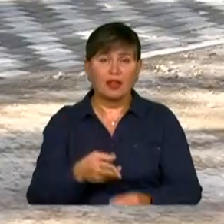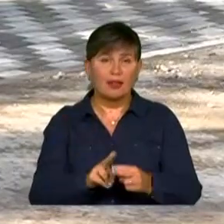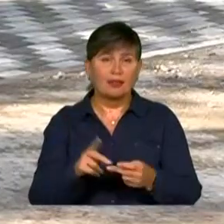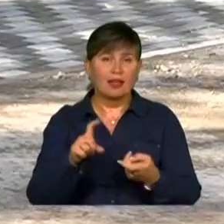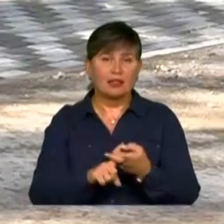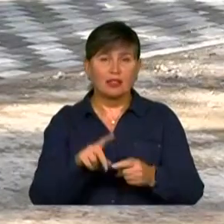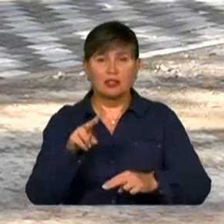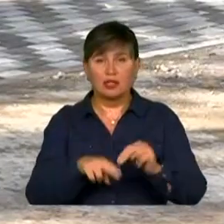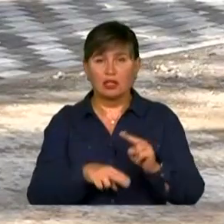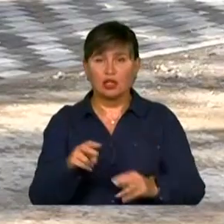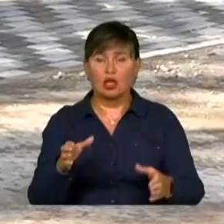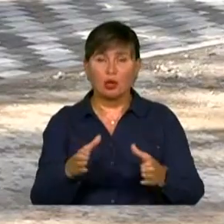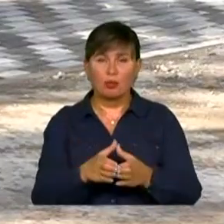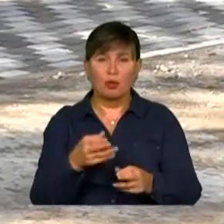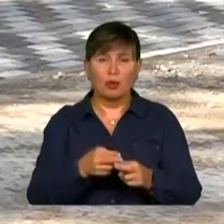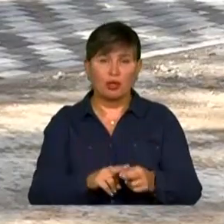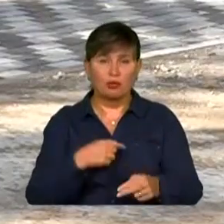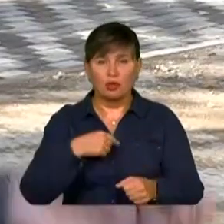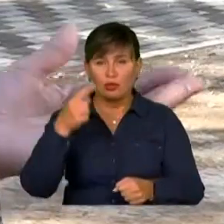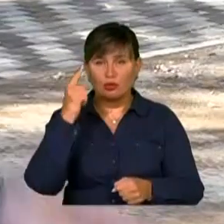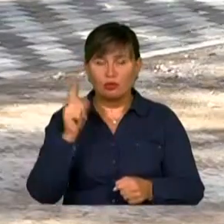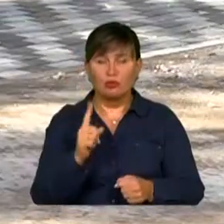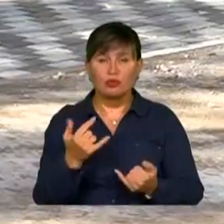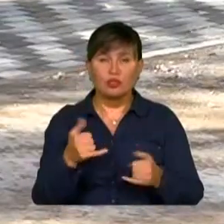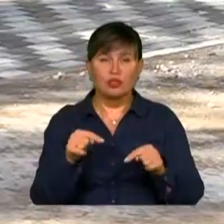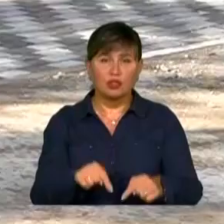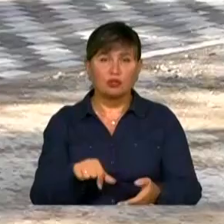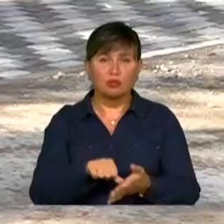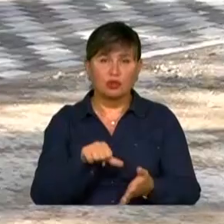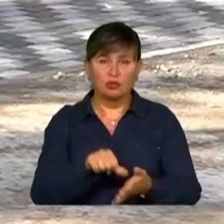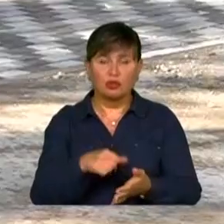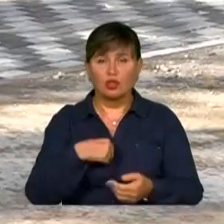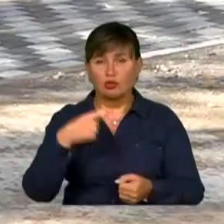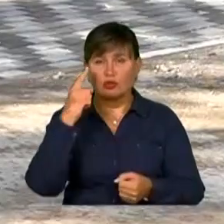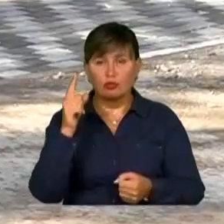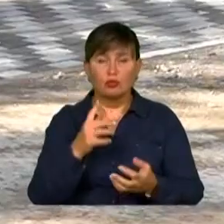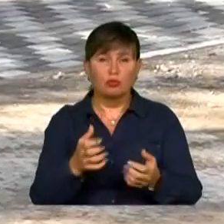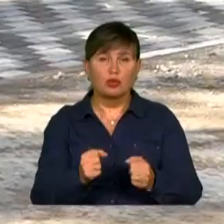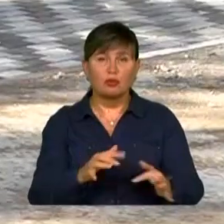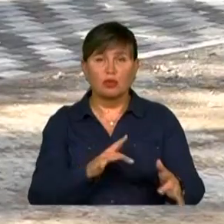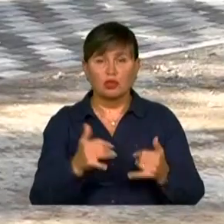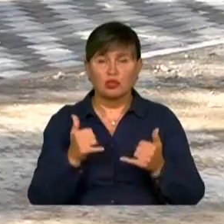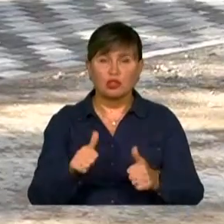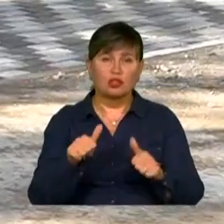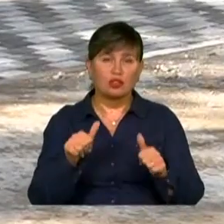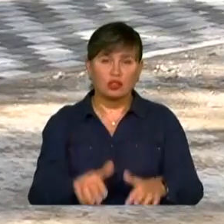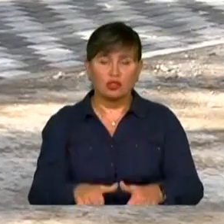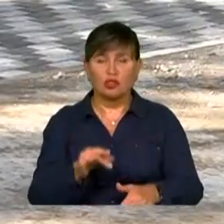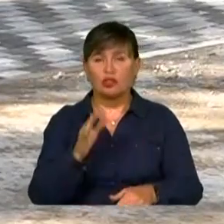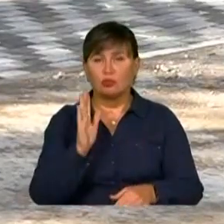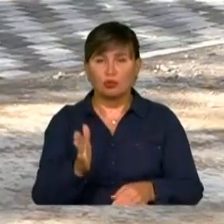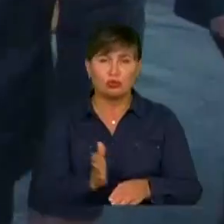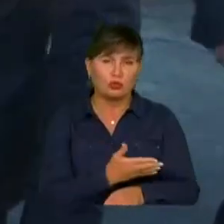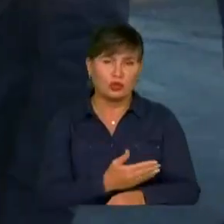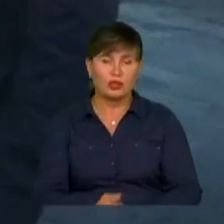касается строительной компании, поэтому я думаю, здесь они сейчас присутствовали все, я думаю, что они примут меры сейчас, решение какое-то примут и